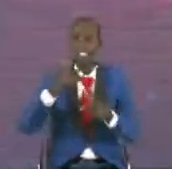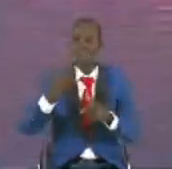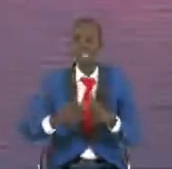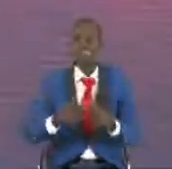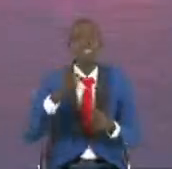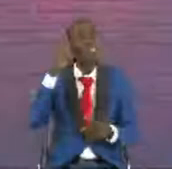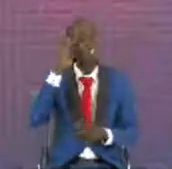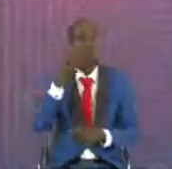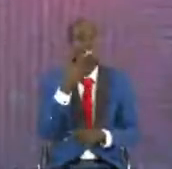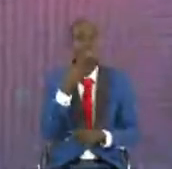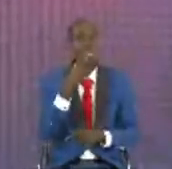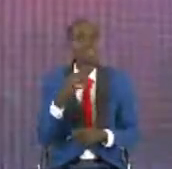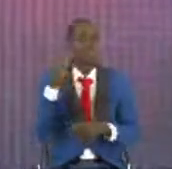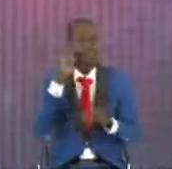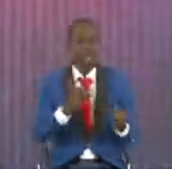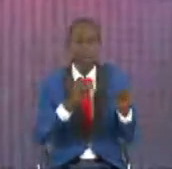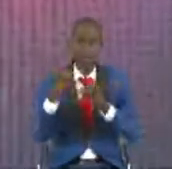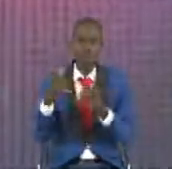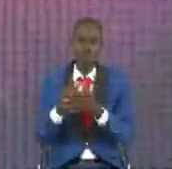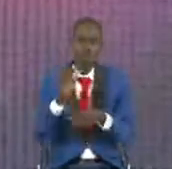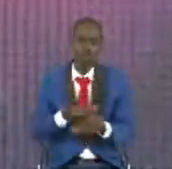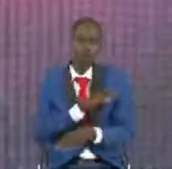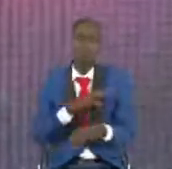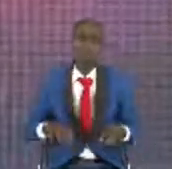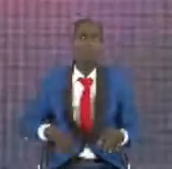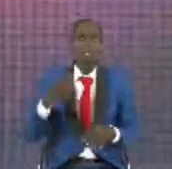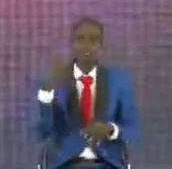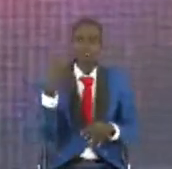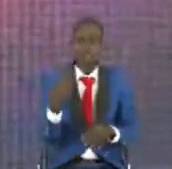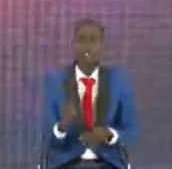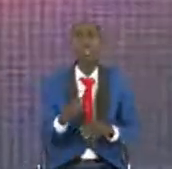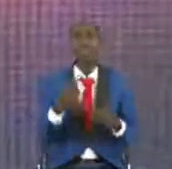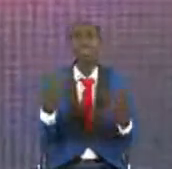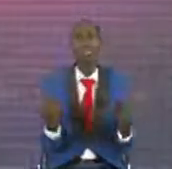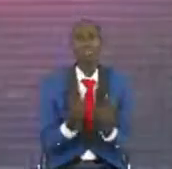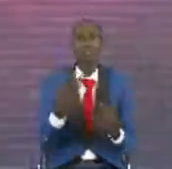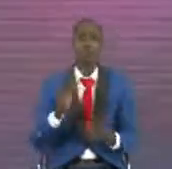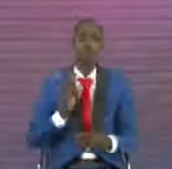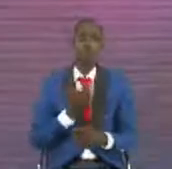dit, il a mis sur lui l'iniquité de nous tous.